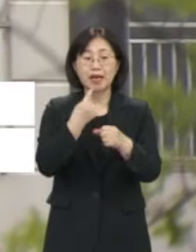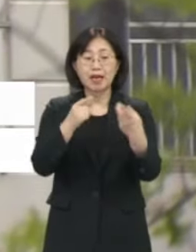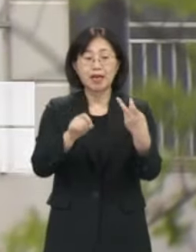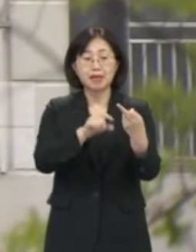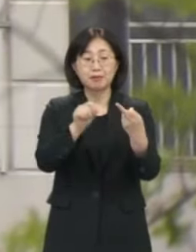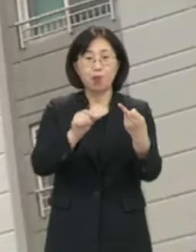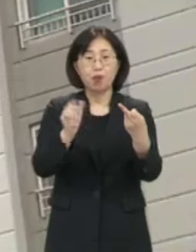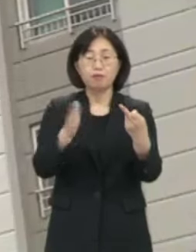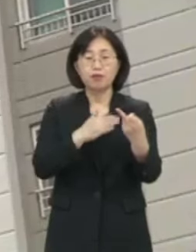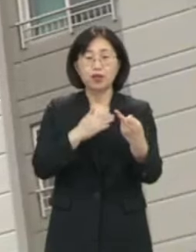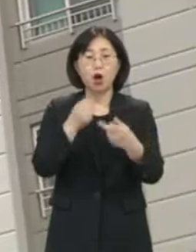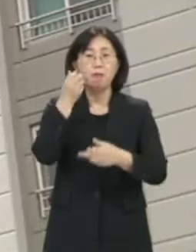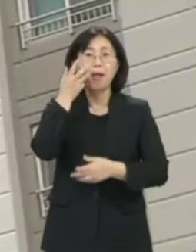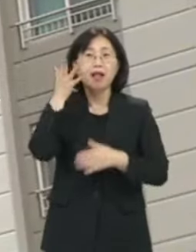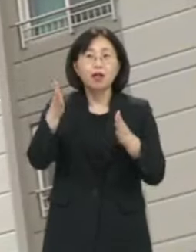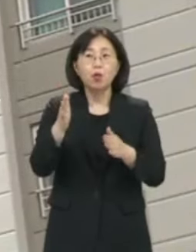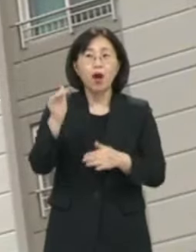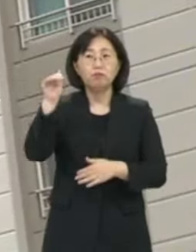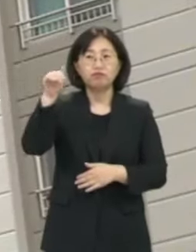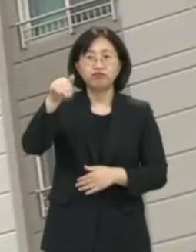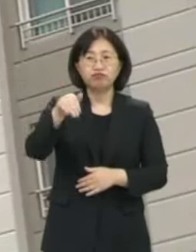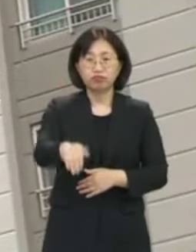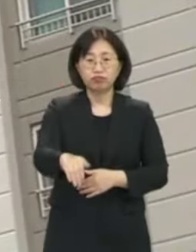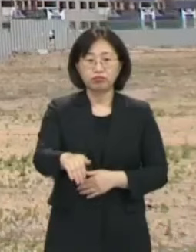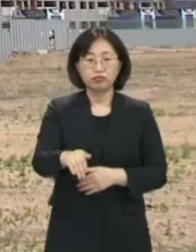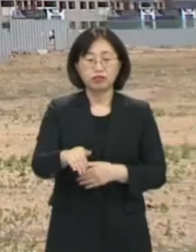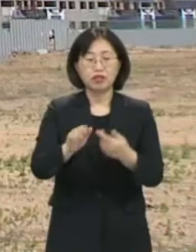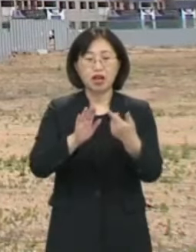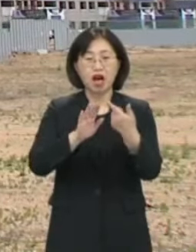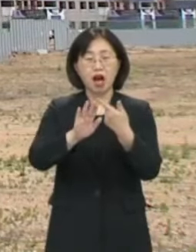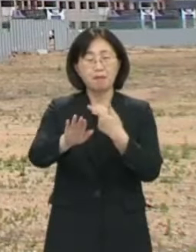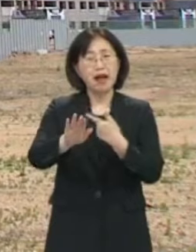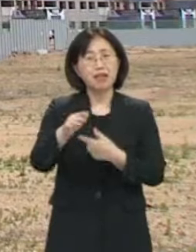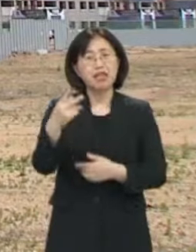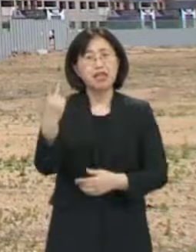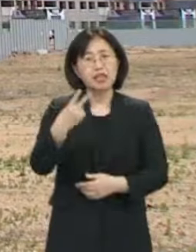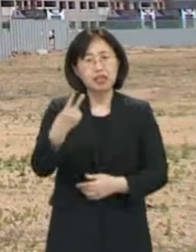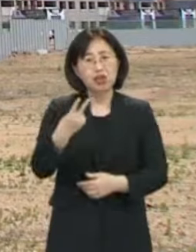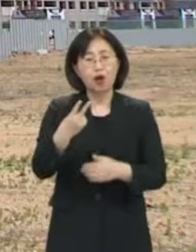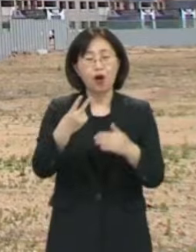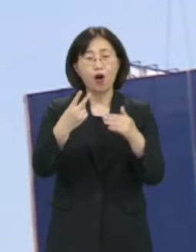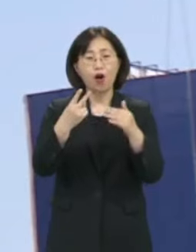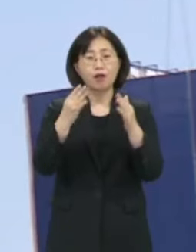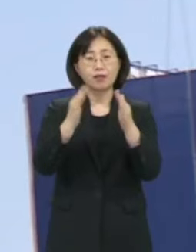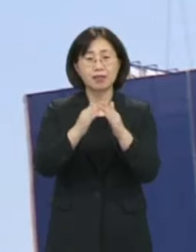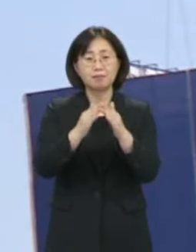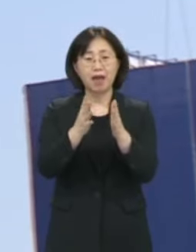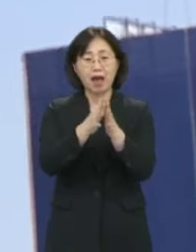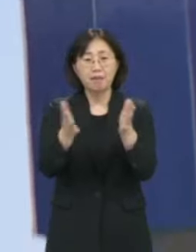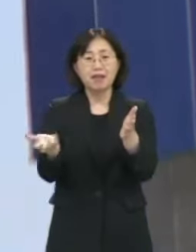8개월 연속 하락세를 보이는 가운데 하반기 2천여 가구의 신규 입주가 예정돼 있어